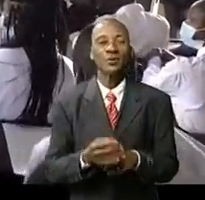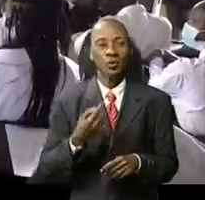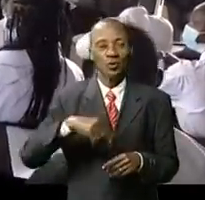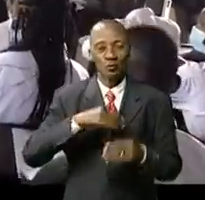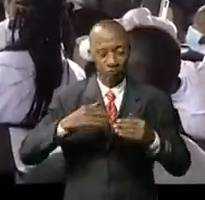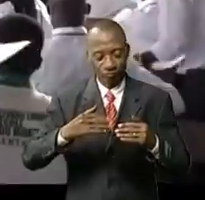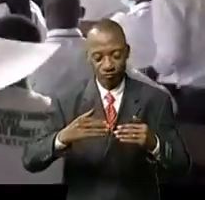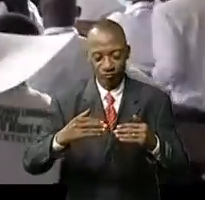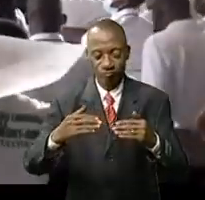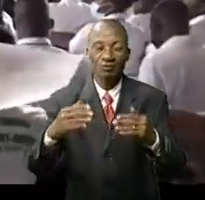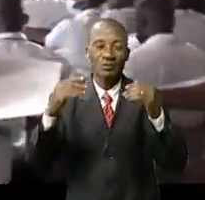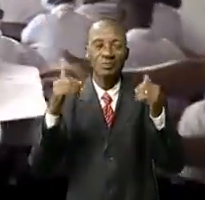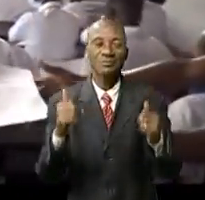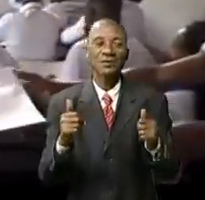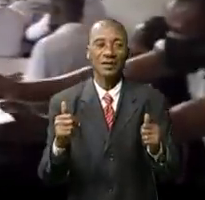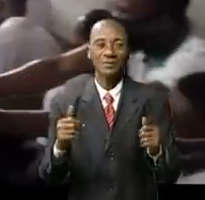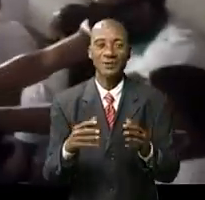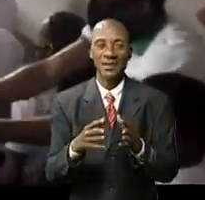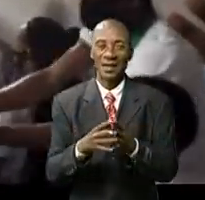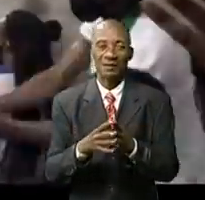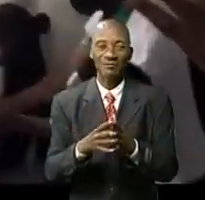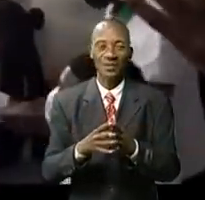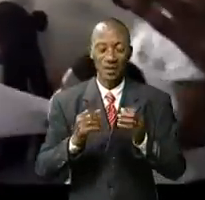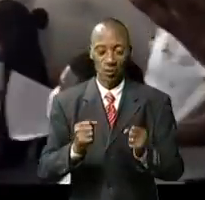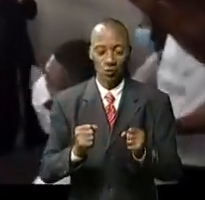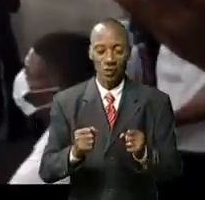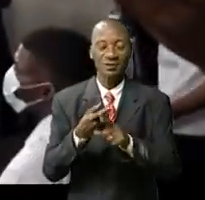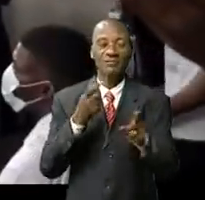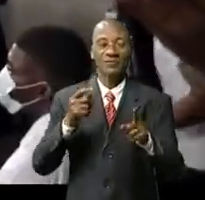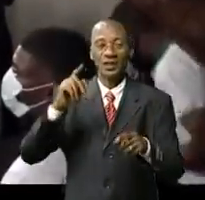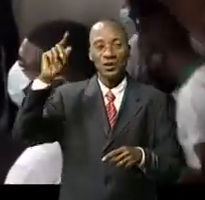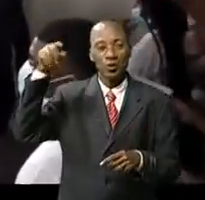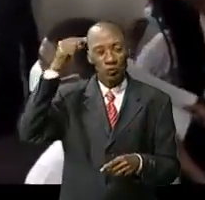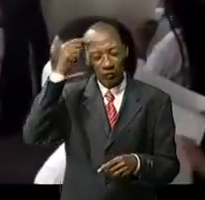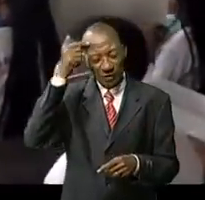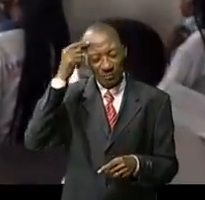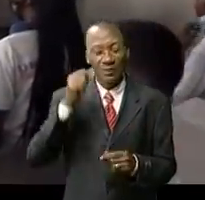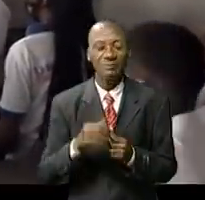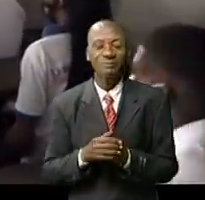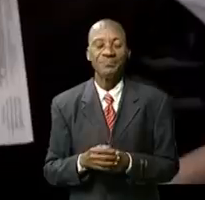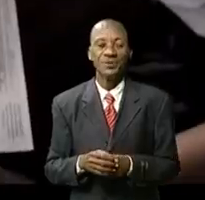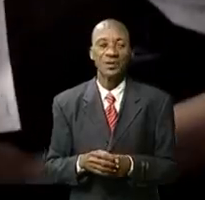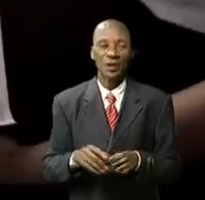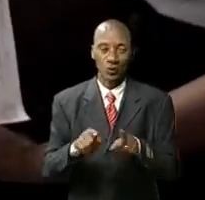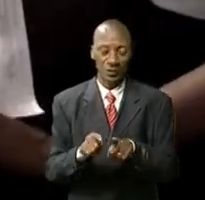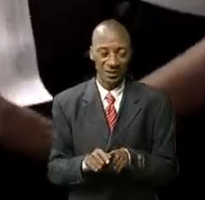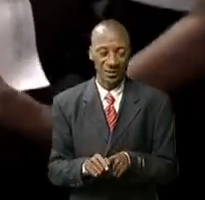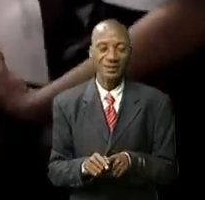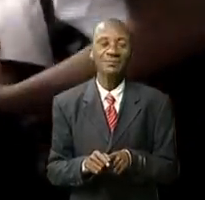à la détermination du gouvernement, mais aussi grâce à